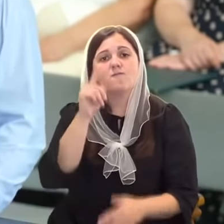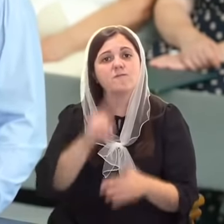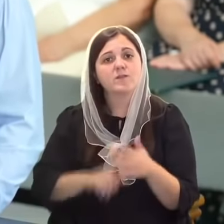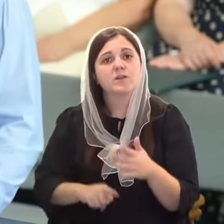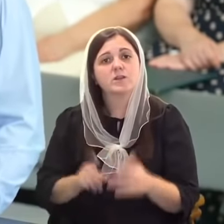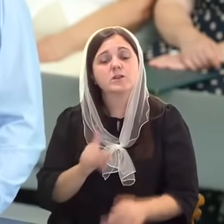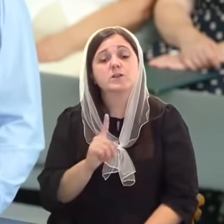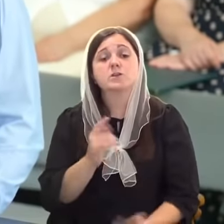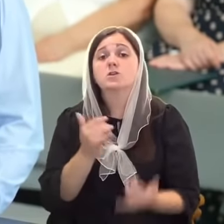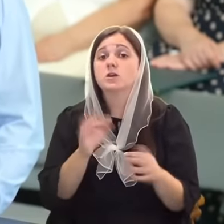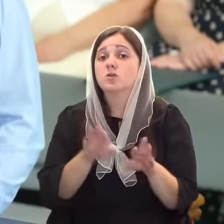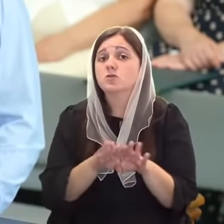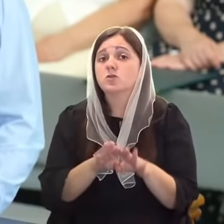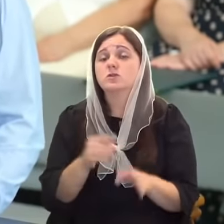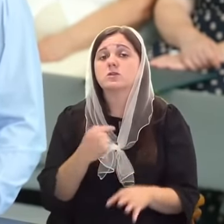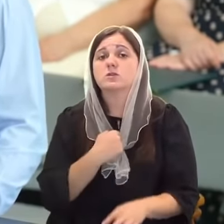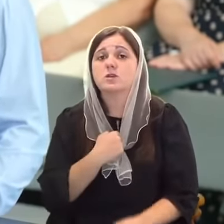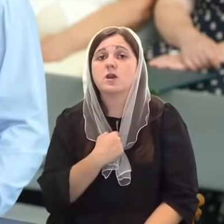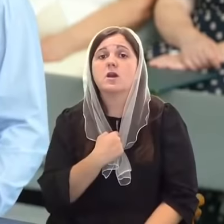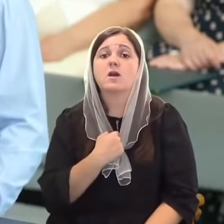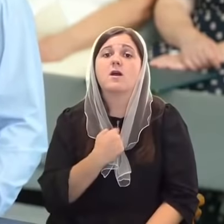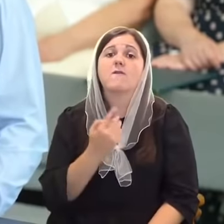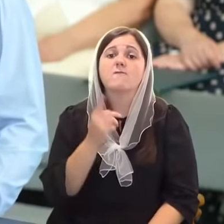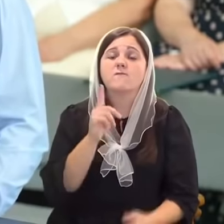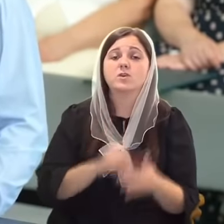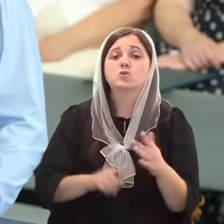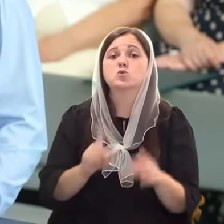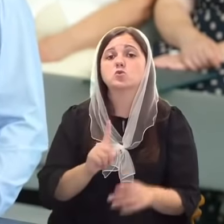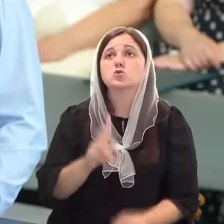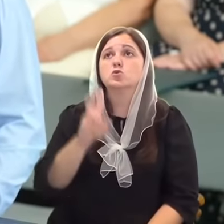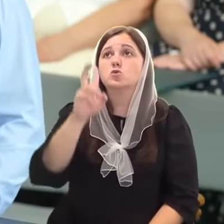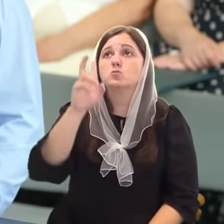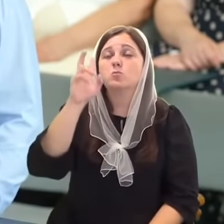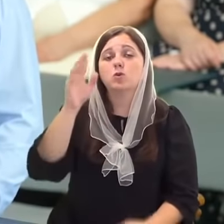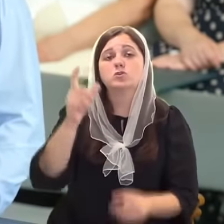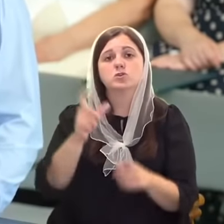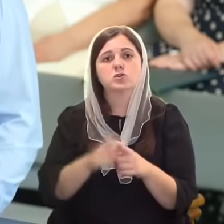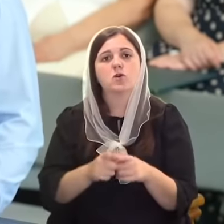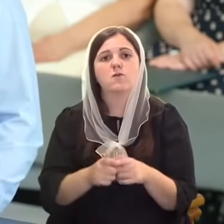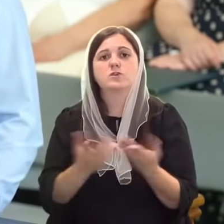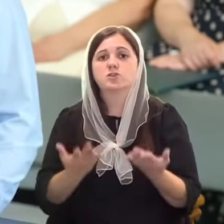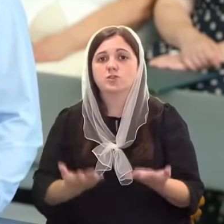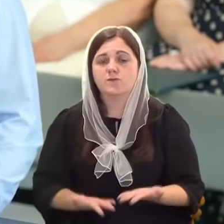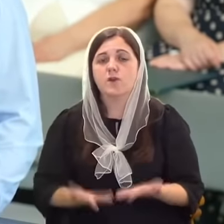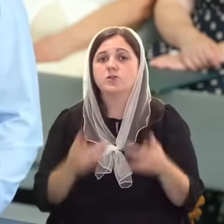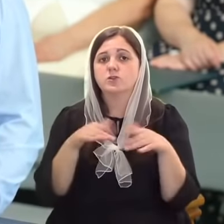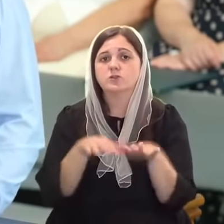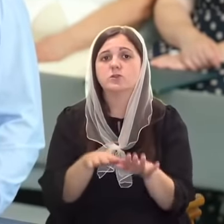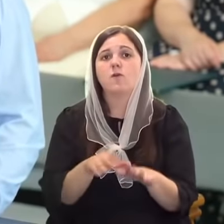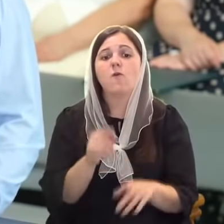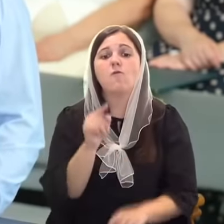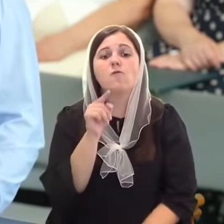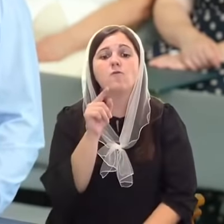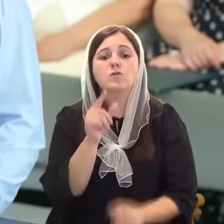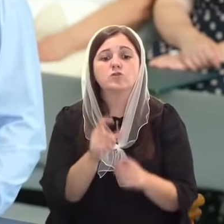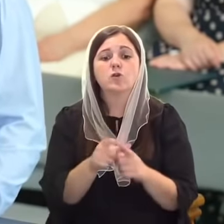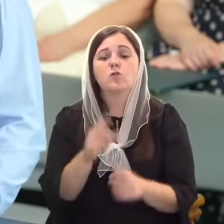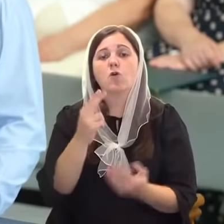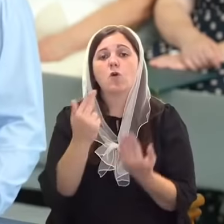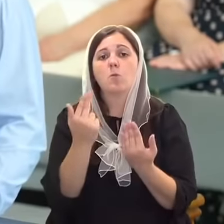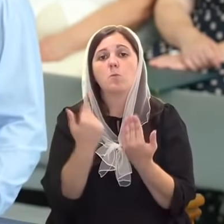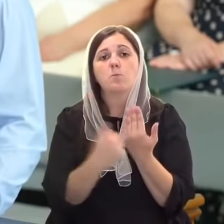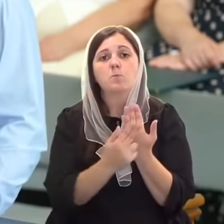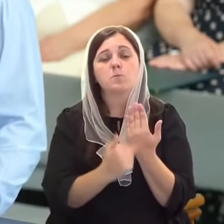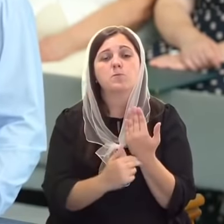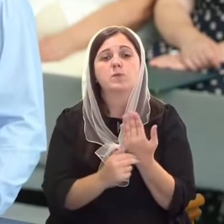и сегодня верю я, что Слово Божье живо и действенно. Оно и